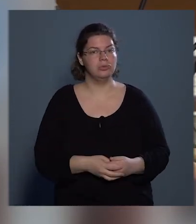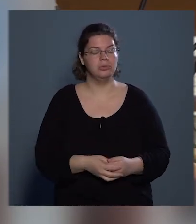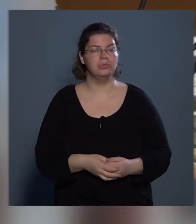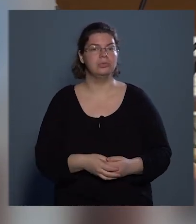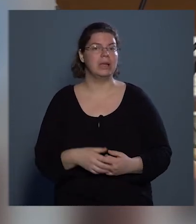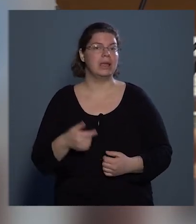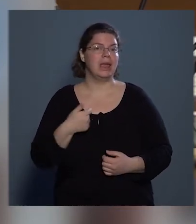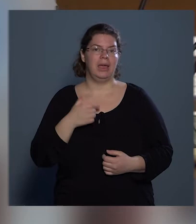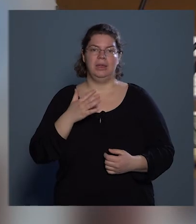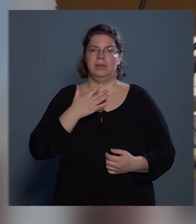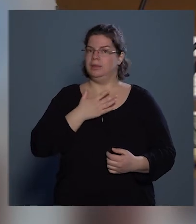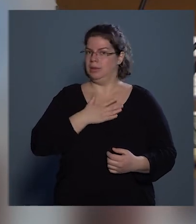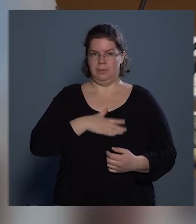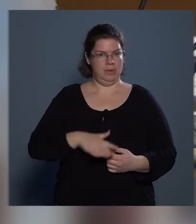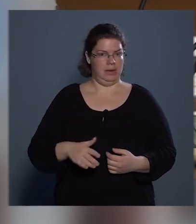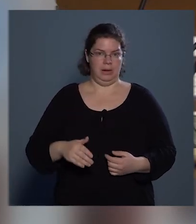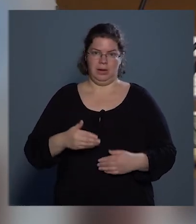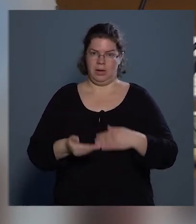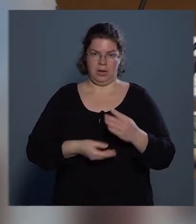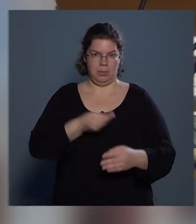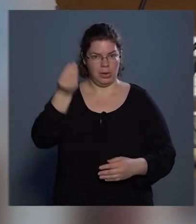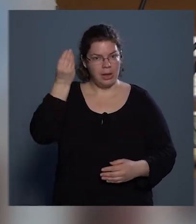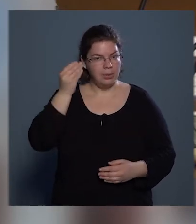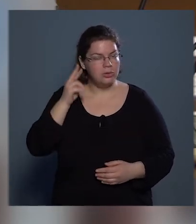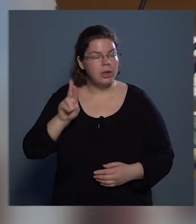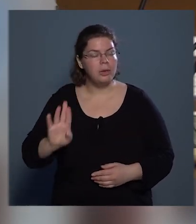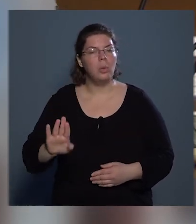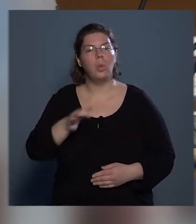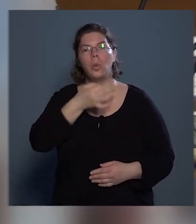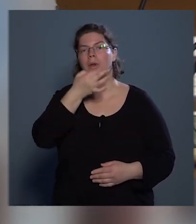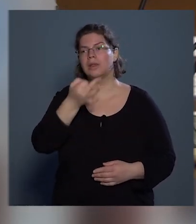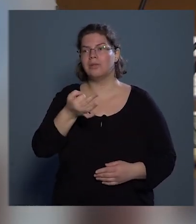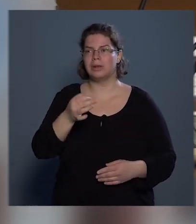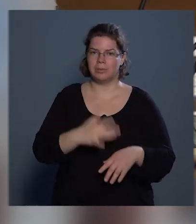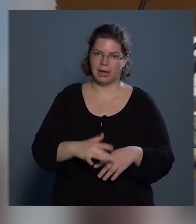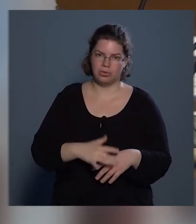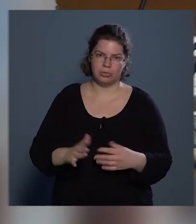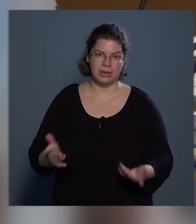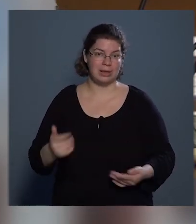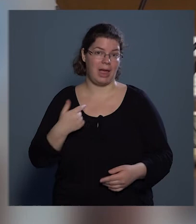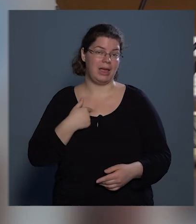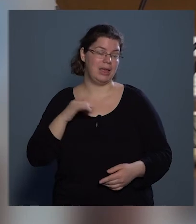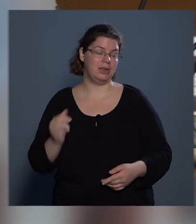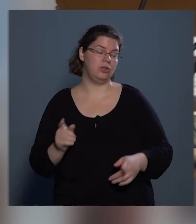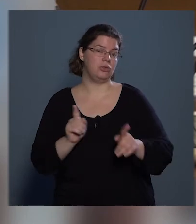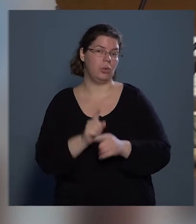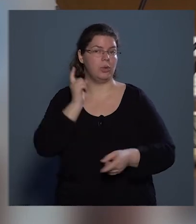Én nem szeretném a polgármester úr szavait megismételni, de én is azt gondolom,